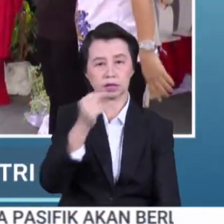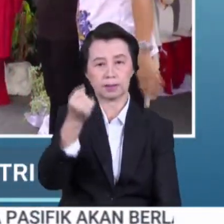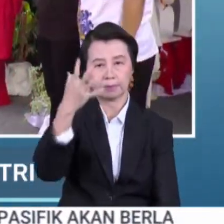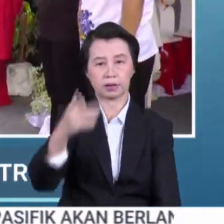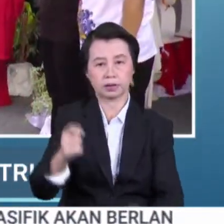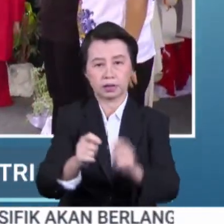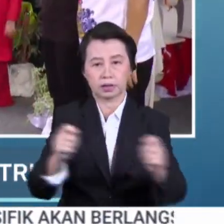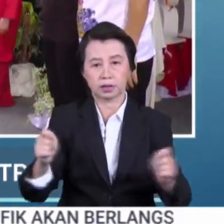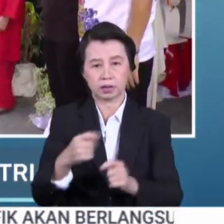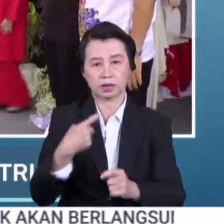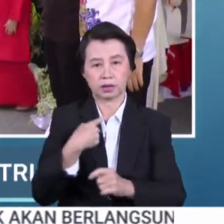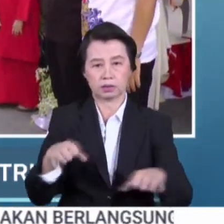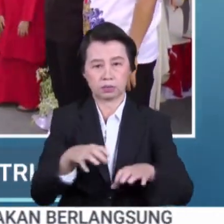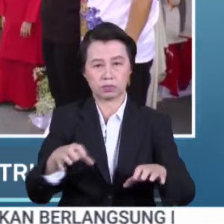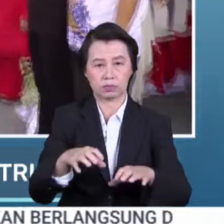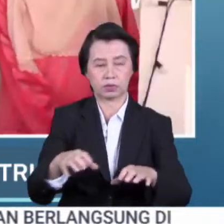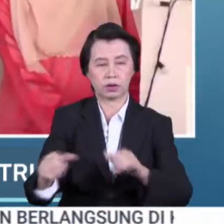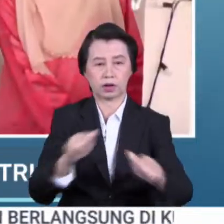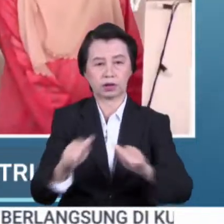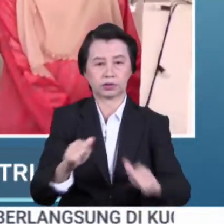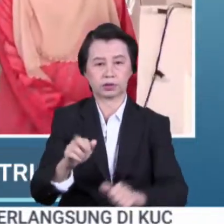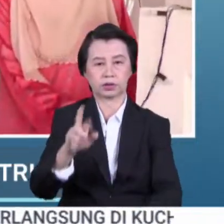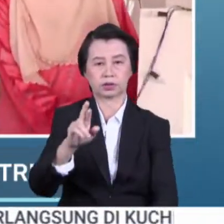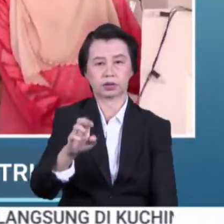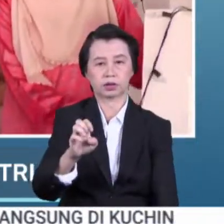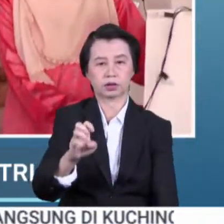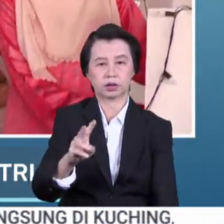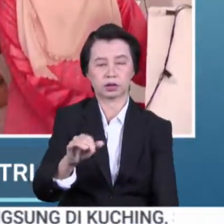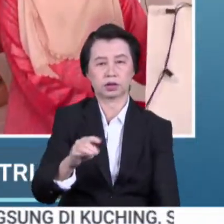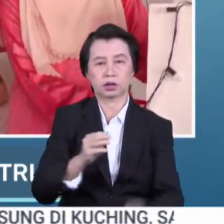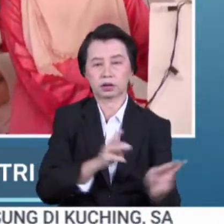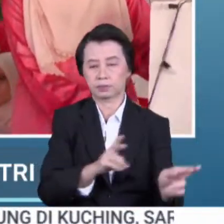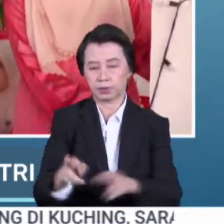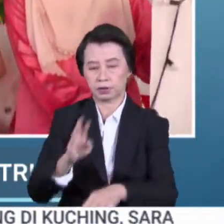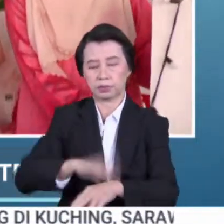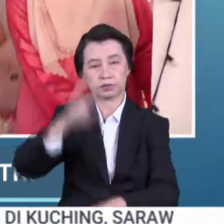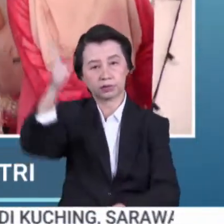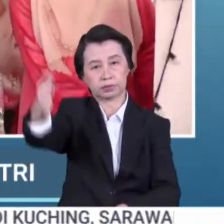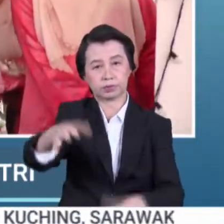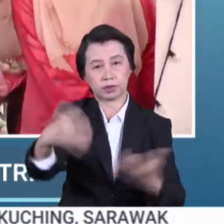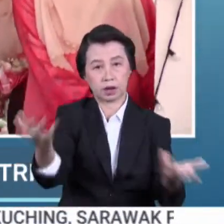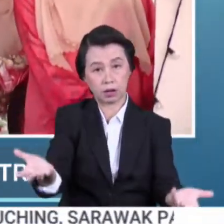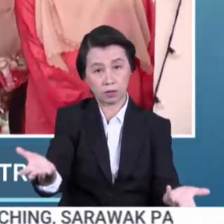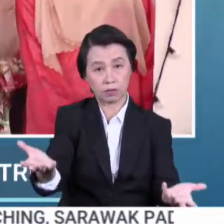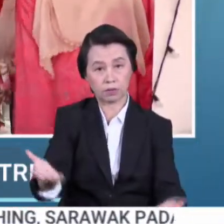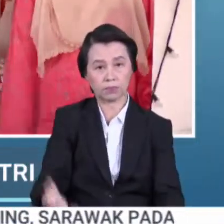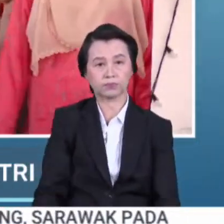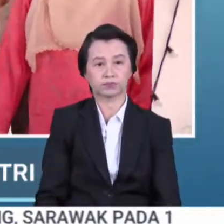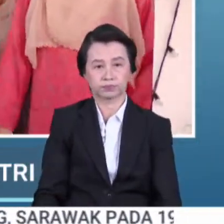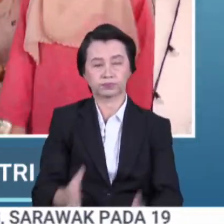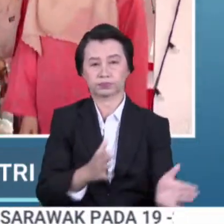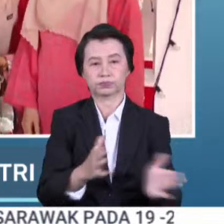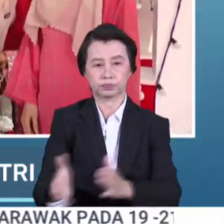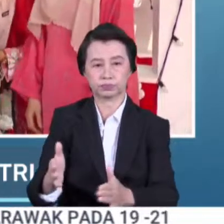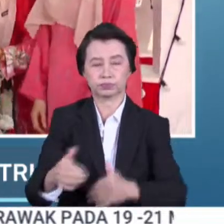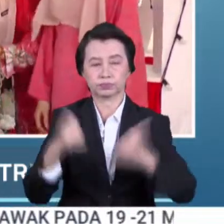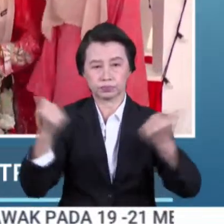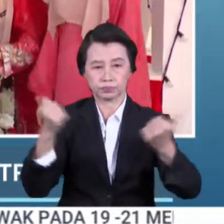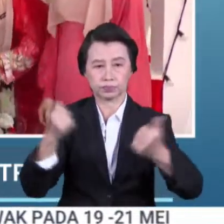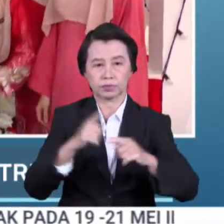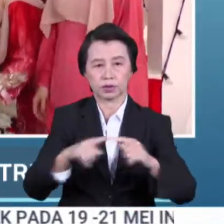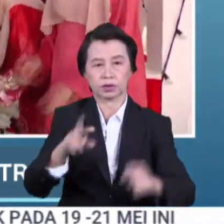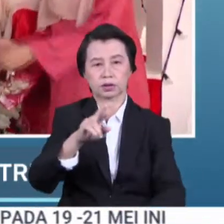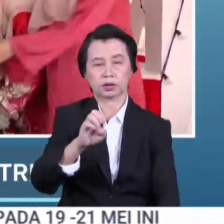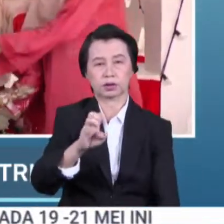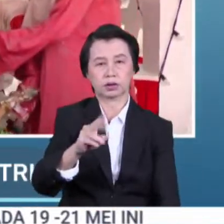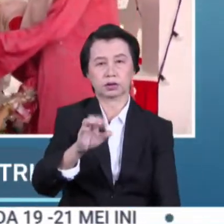lokasi yang kita buat aktiviti rewang. Bagaimana perancangan pada masa depan? Sebenarnya program ini kita sekalikan untuk jamuan Aidilfitri, tapi rewang